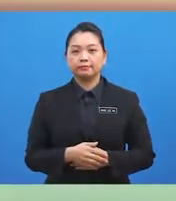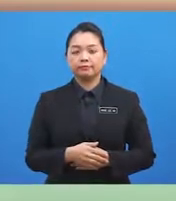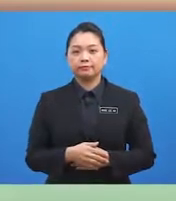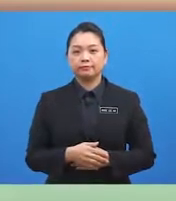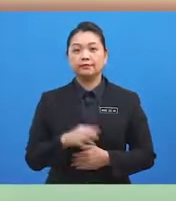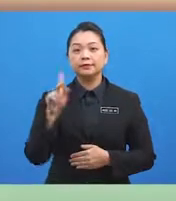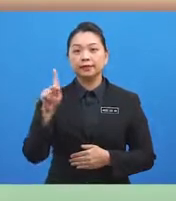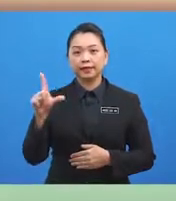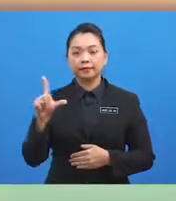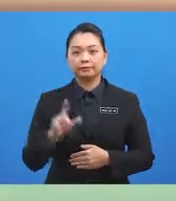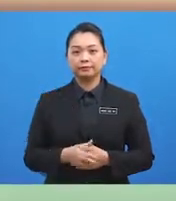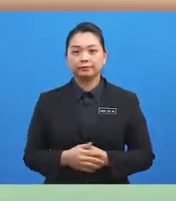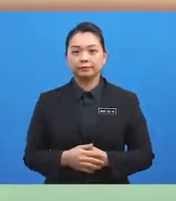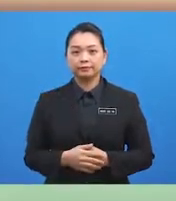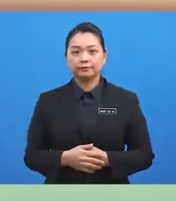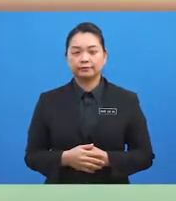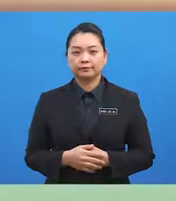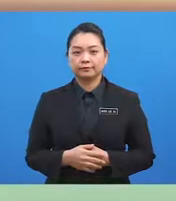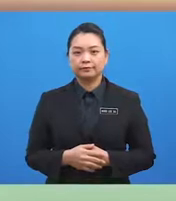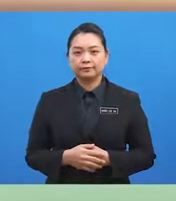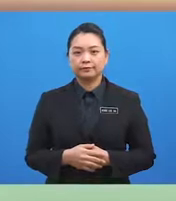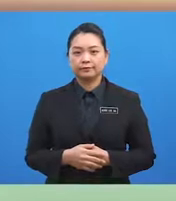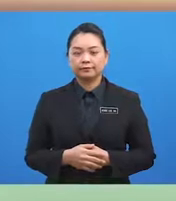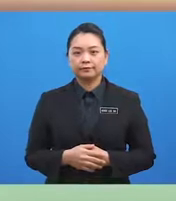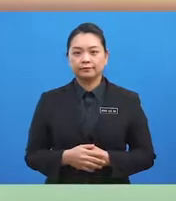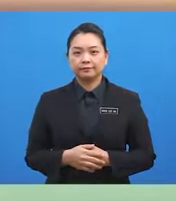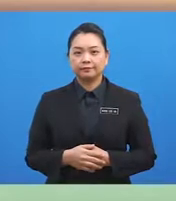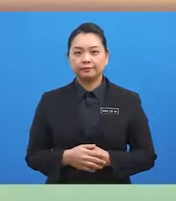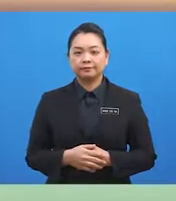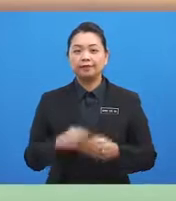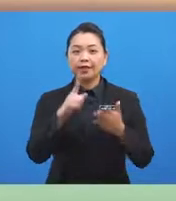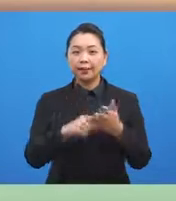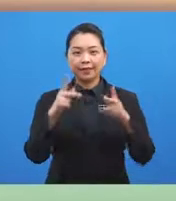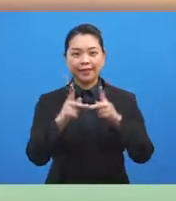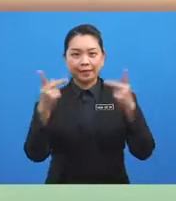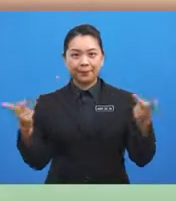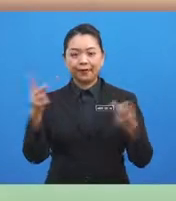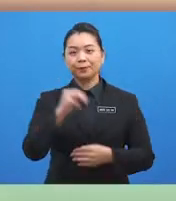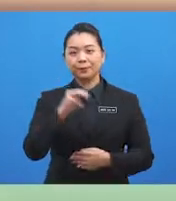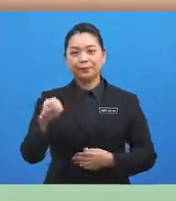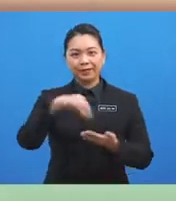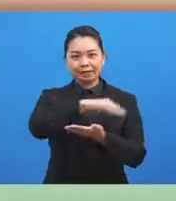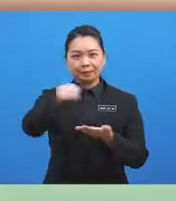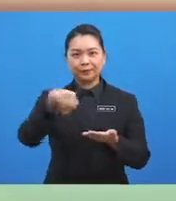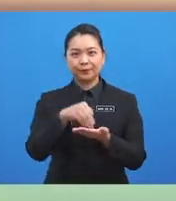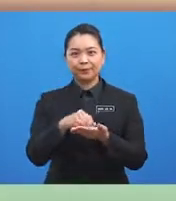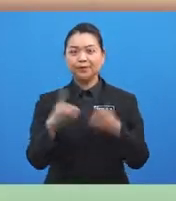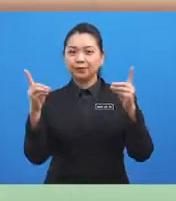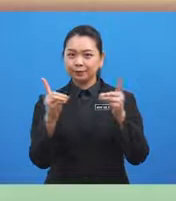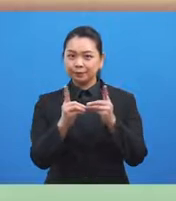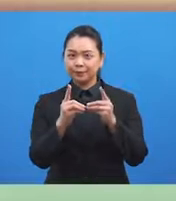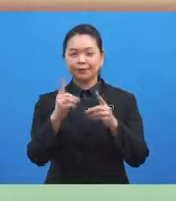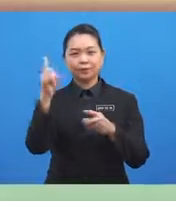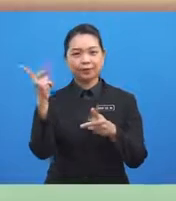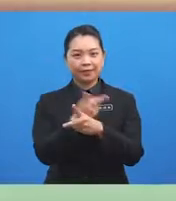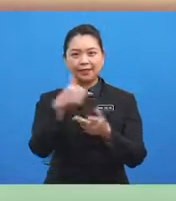Wilayah Persekutuan Kuala Lumpur. Apa khabar murid-murid semua? Bersua sekali lagi